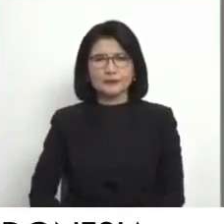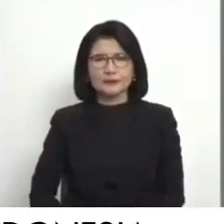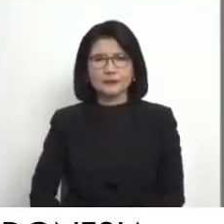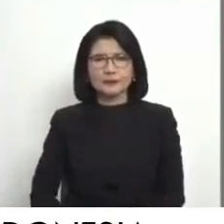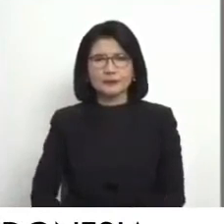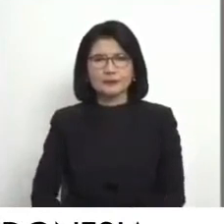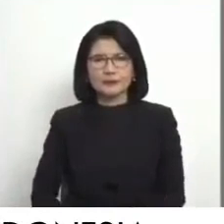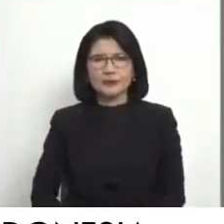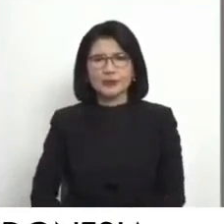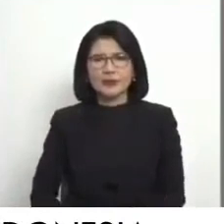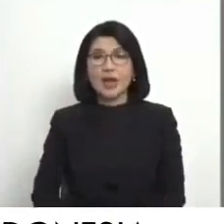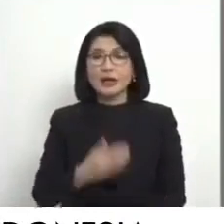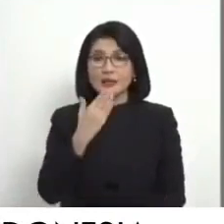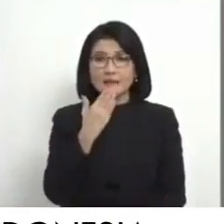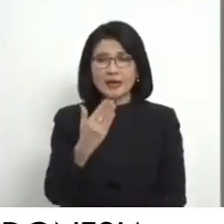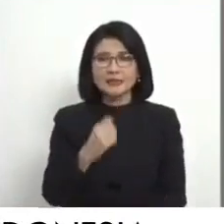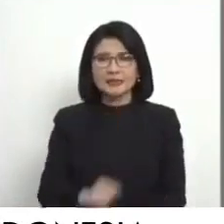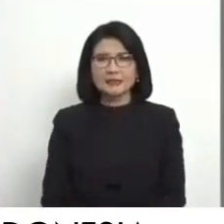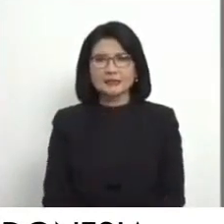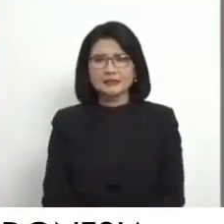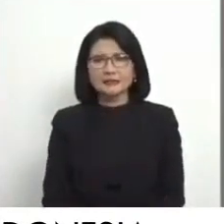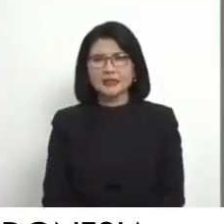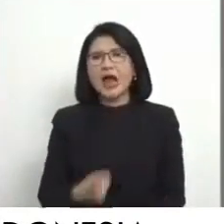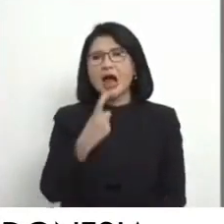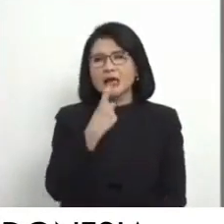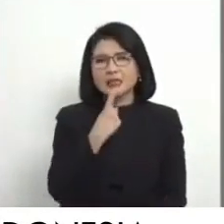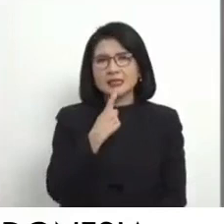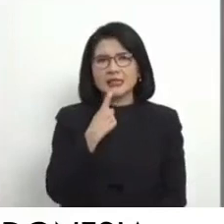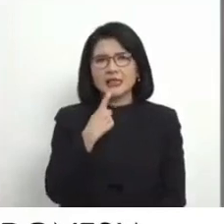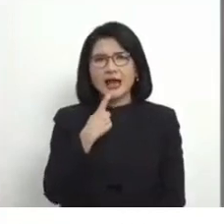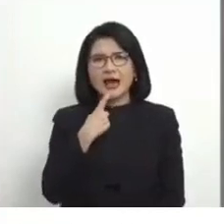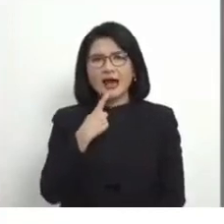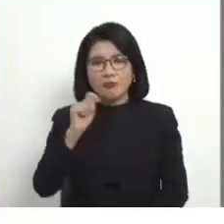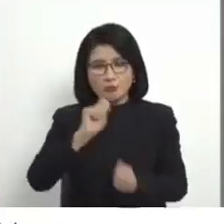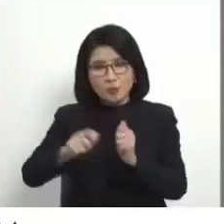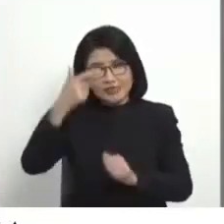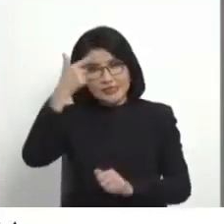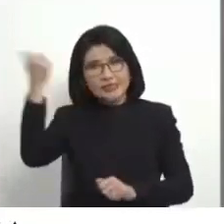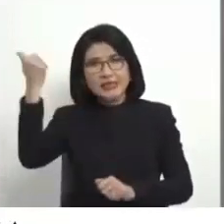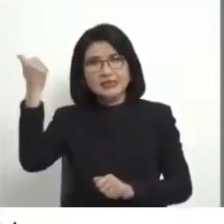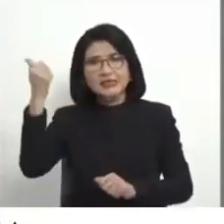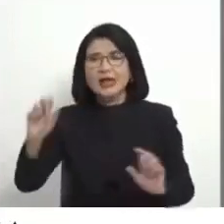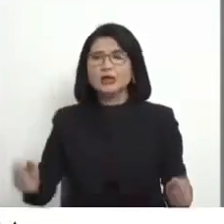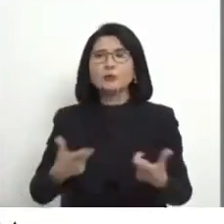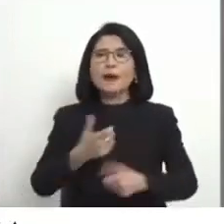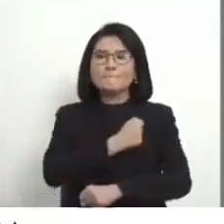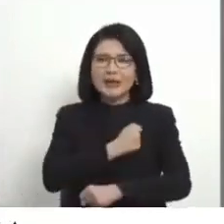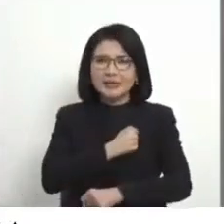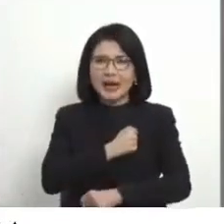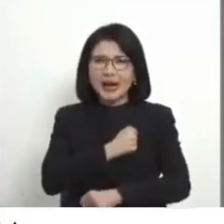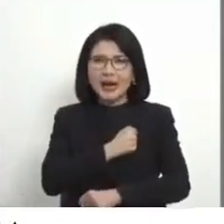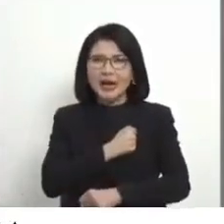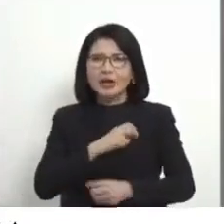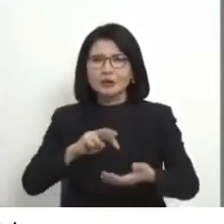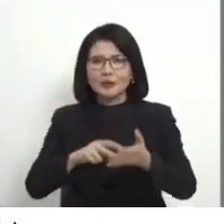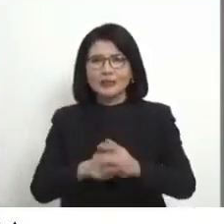berbicara Terima kasih ketika kita berbicara tentang mencerdaskan kehidupan bangsa maka pendidik